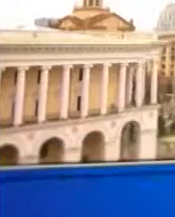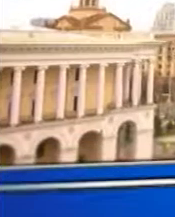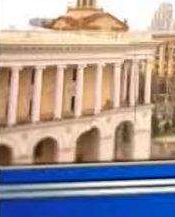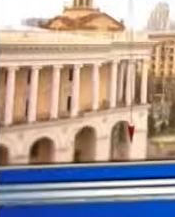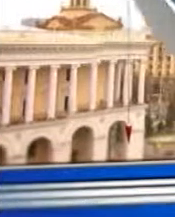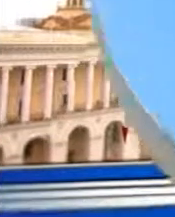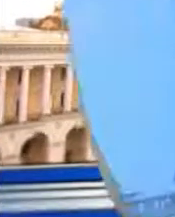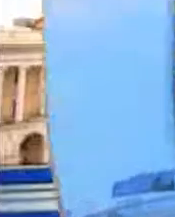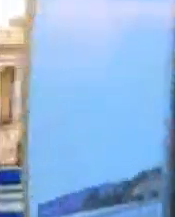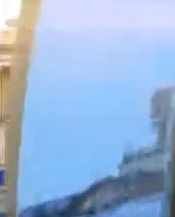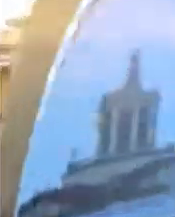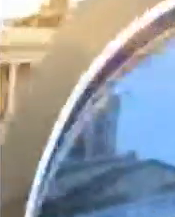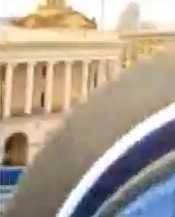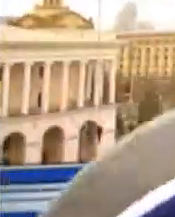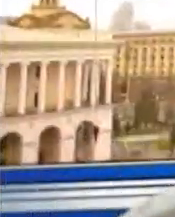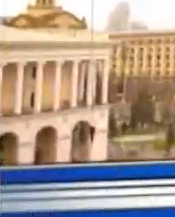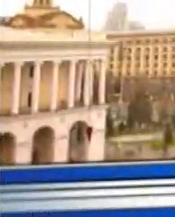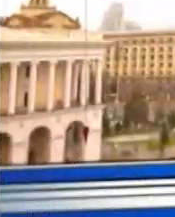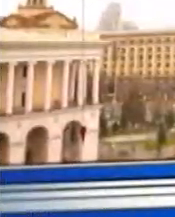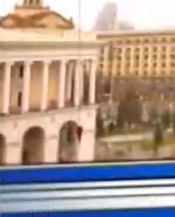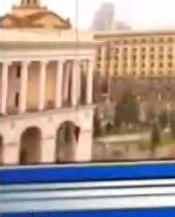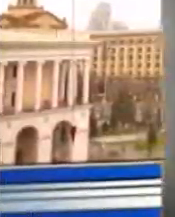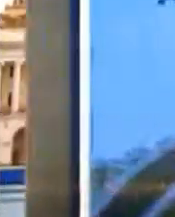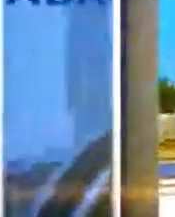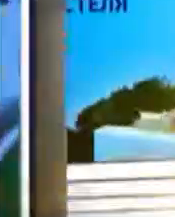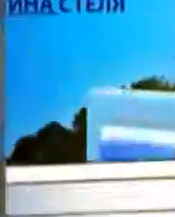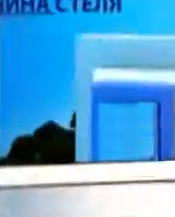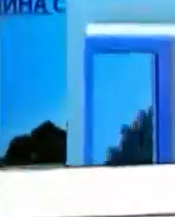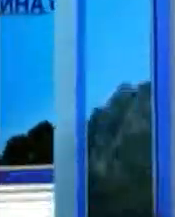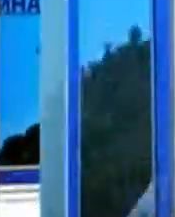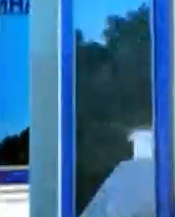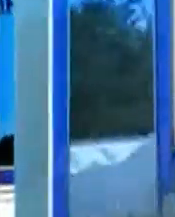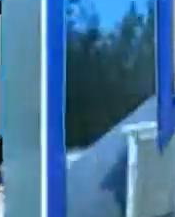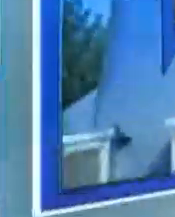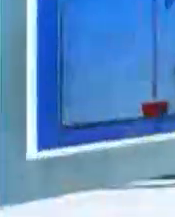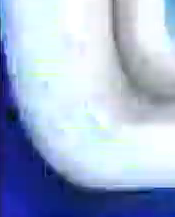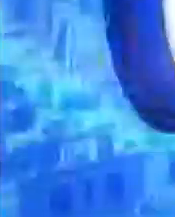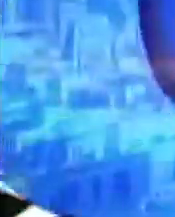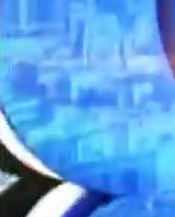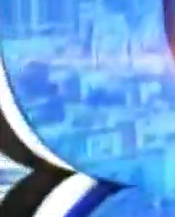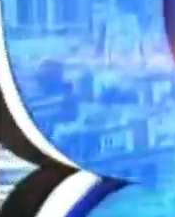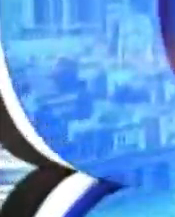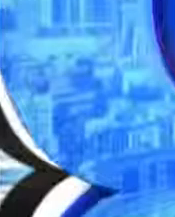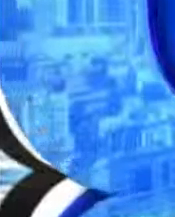від Всеукраїнського об'єднання «Свобода», член Комітету з питань податкової та митної політики, був першим гостем